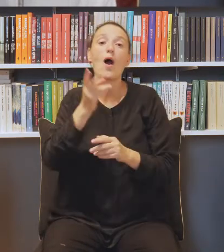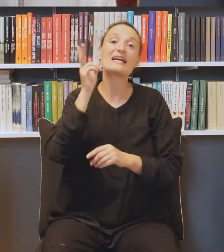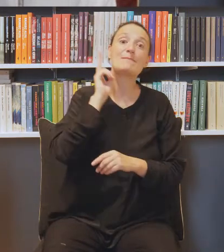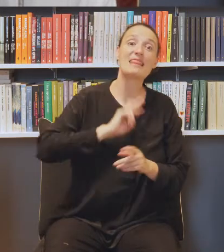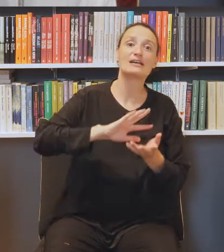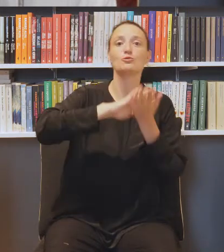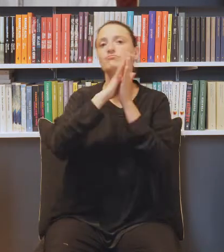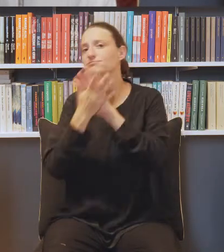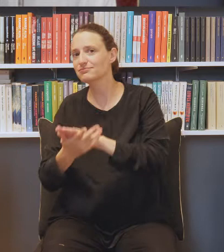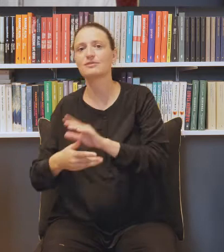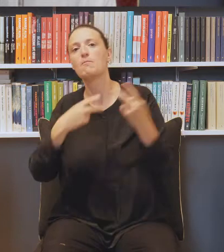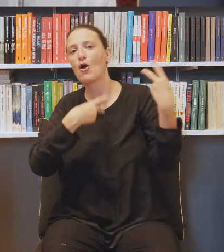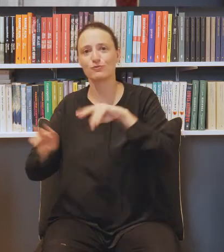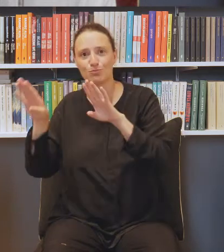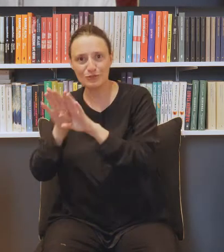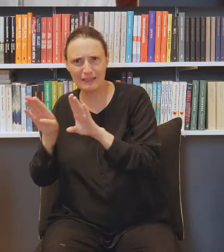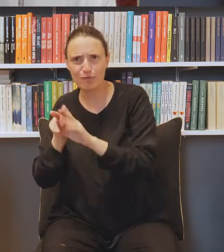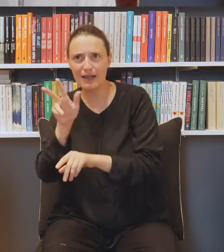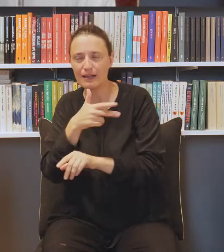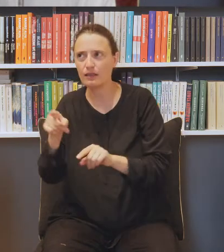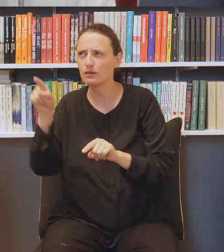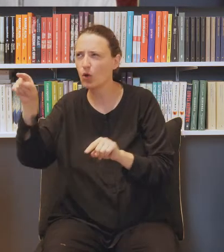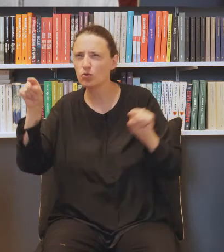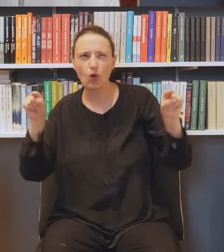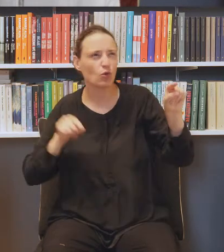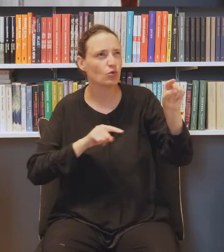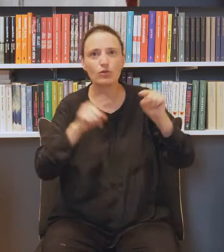nie zgadza i to jest bez sensu, no to, no ale